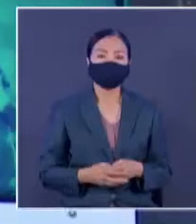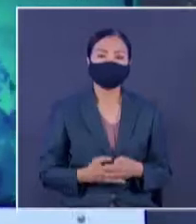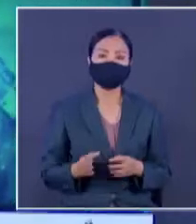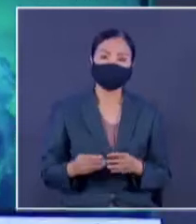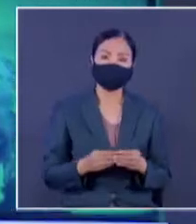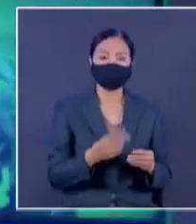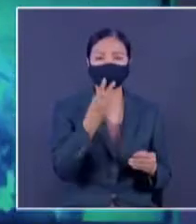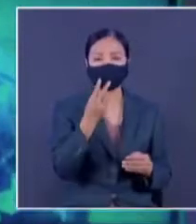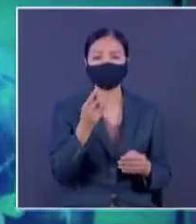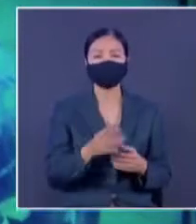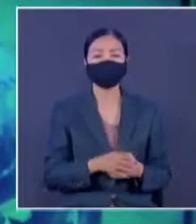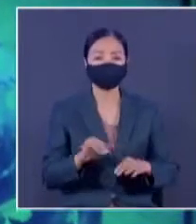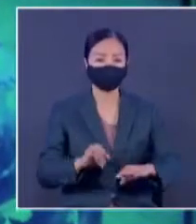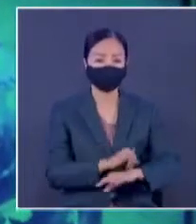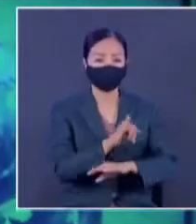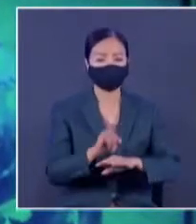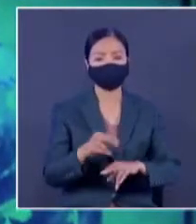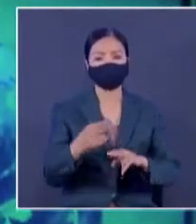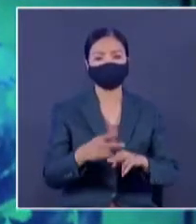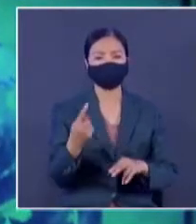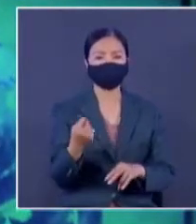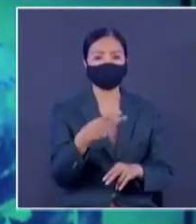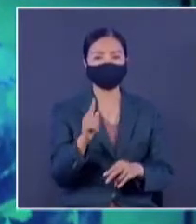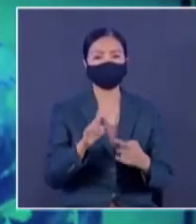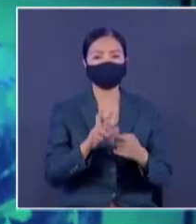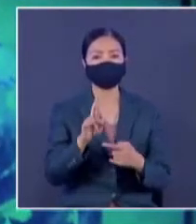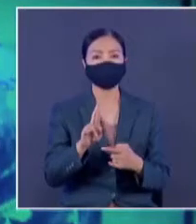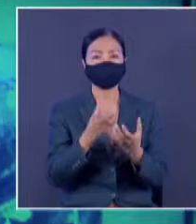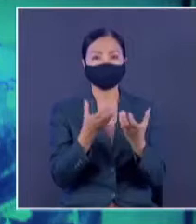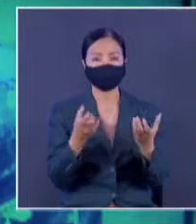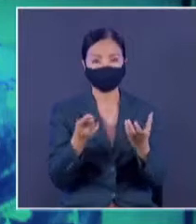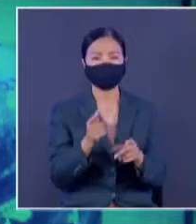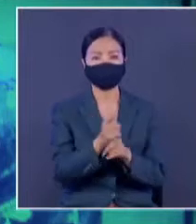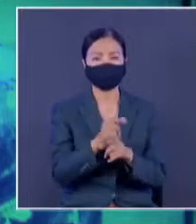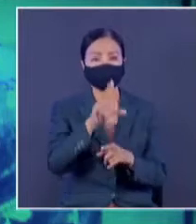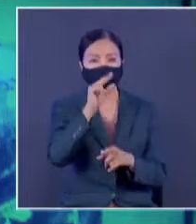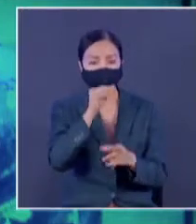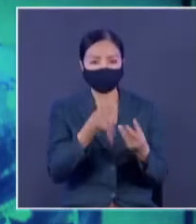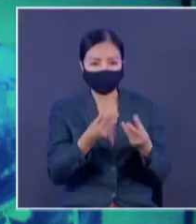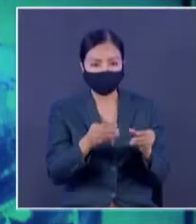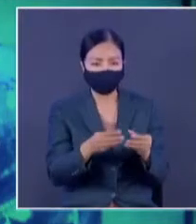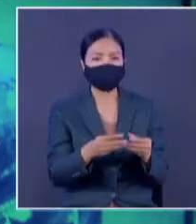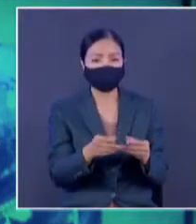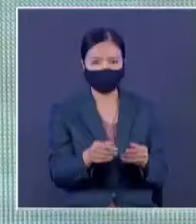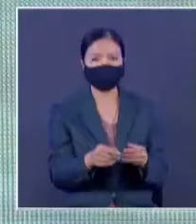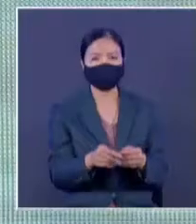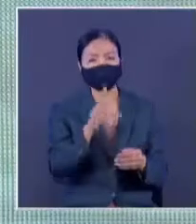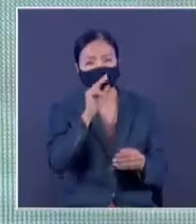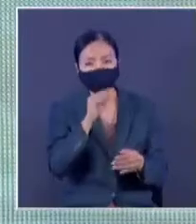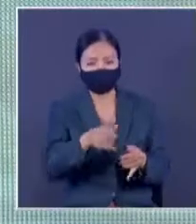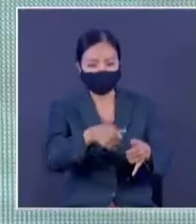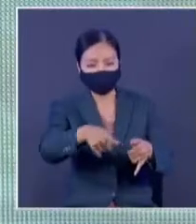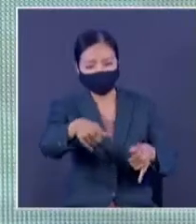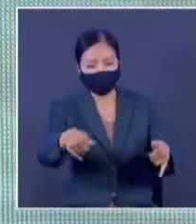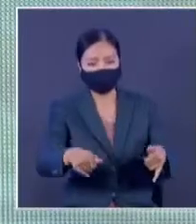าคุณผู้ชมไปที่ไร่ทานธรรมค่ะที่จังหวัดเลยเขาบอกว่าที่นี่เลี้ยงเป็ดไข่นอกจากจะเปิดเพลงให้น้องเป็ดฟัง